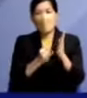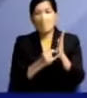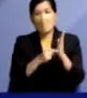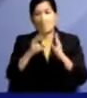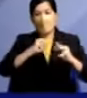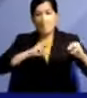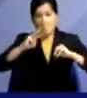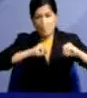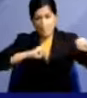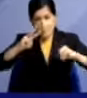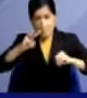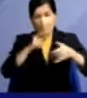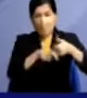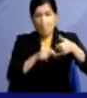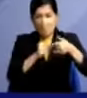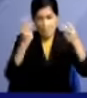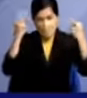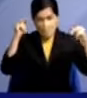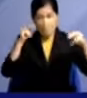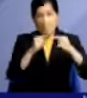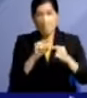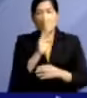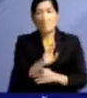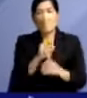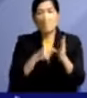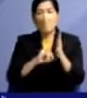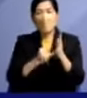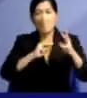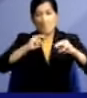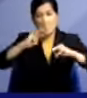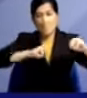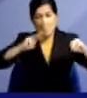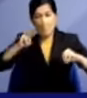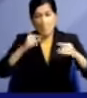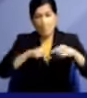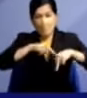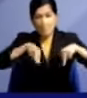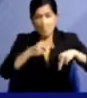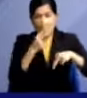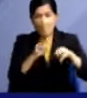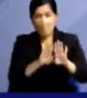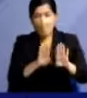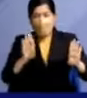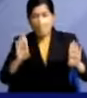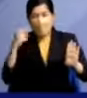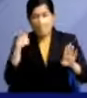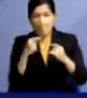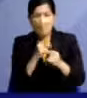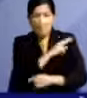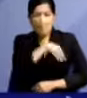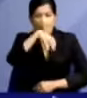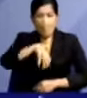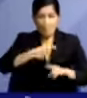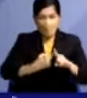นิโรธธนรัตน์นะครับนายกเทศมนตรีนครนครสวรรค์ครับตรวจความพร้อมการเปิดทำการโรงพยาบาลสนามเพิ่มเติมนะครับจ